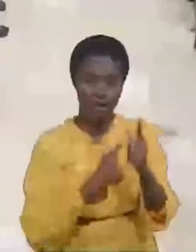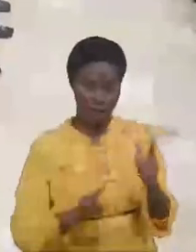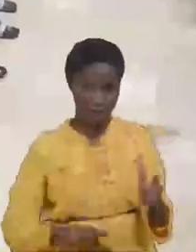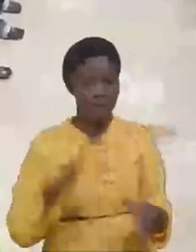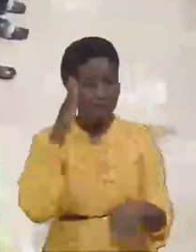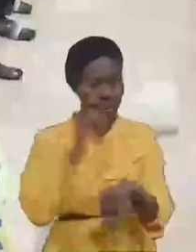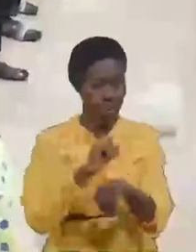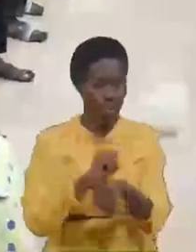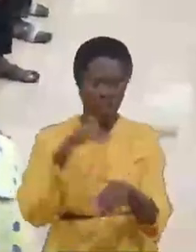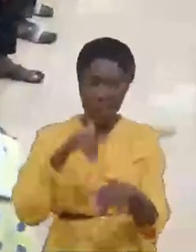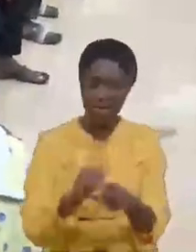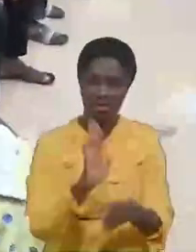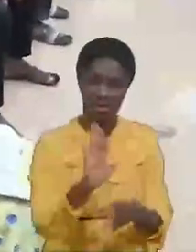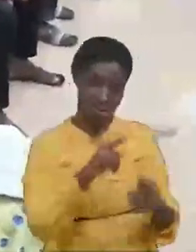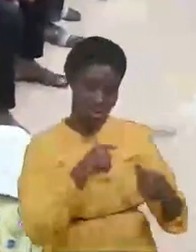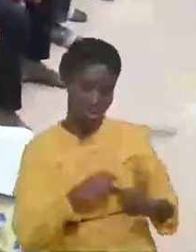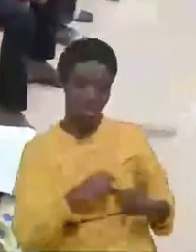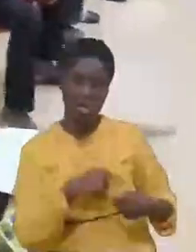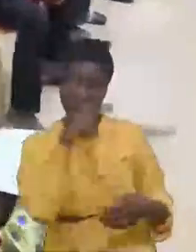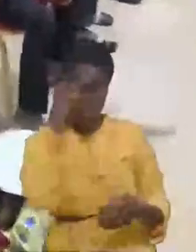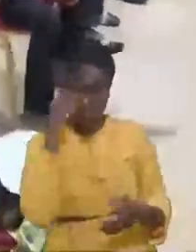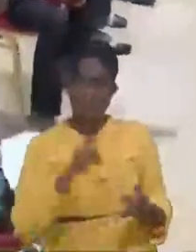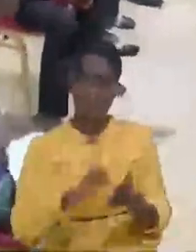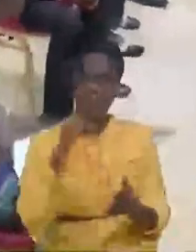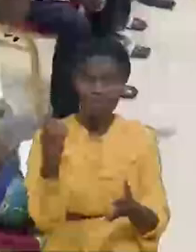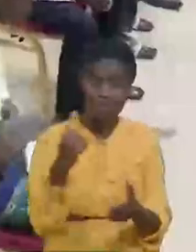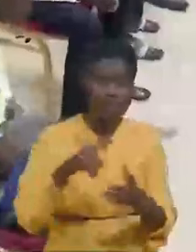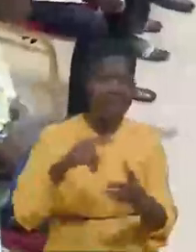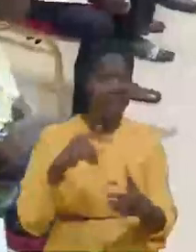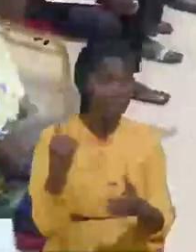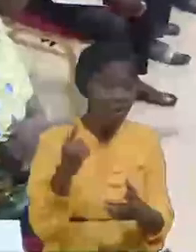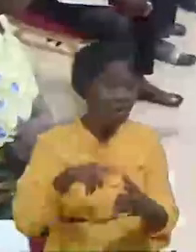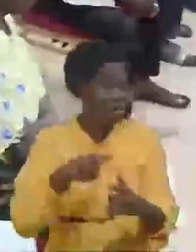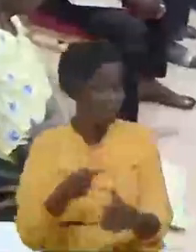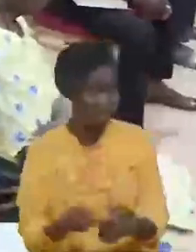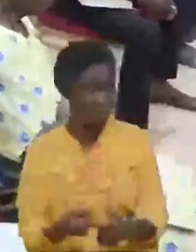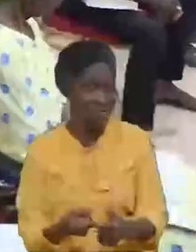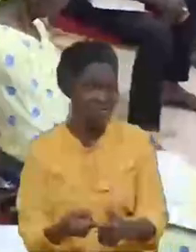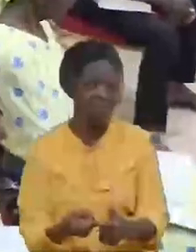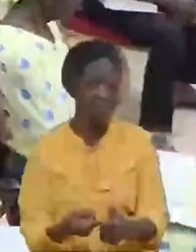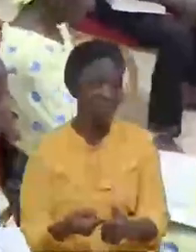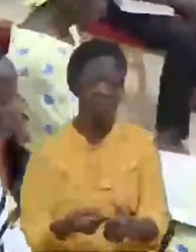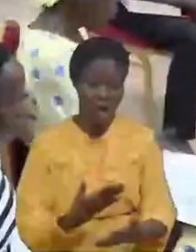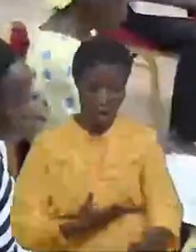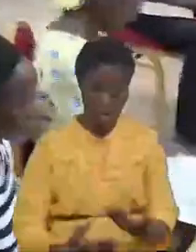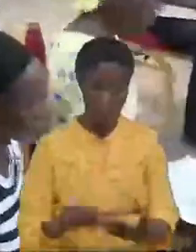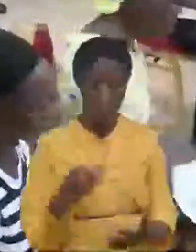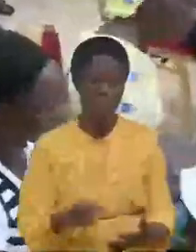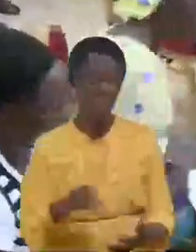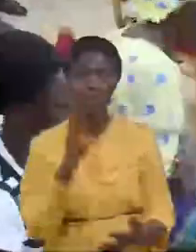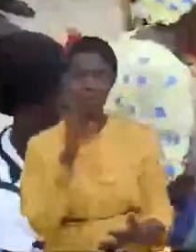agir dans votre cœur. Parce que c'est après cela que être né